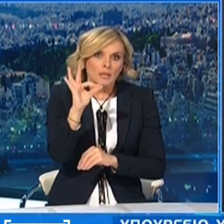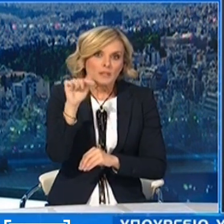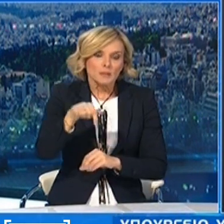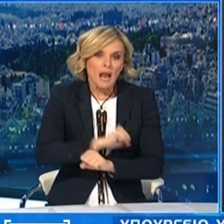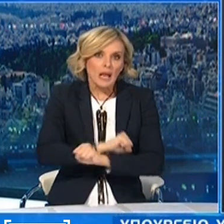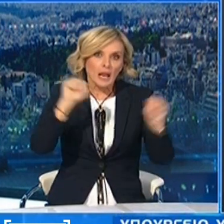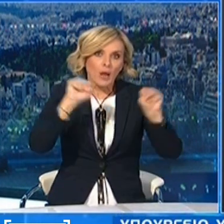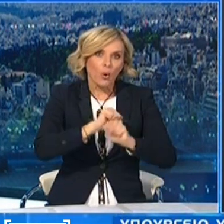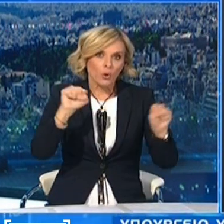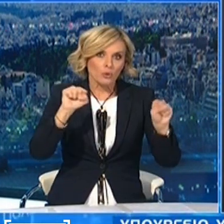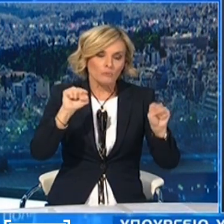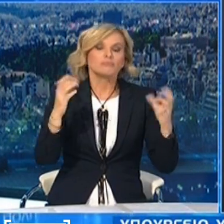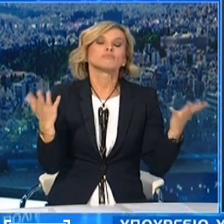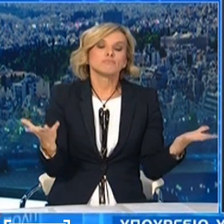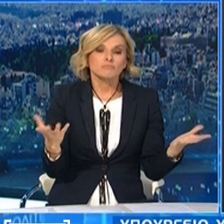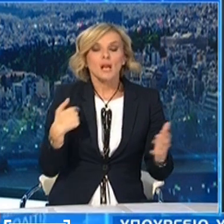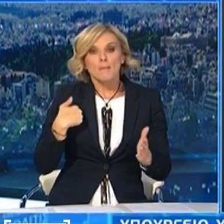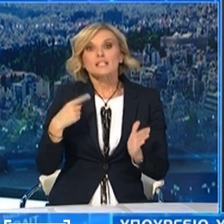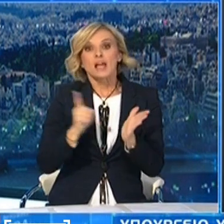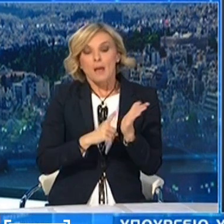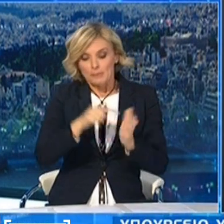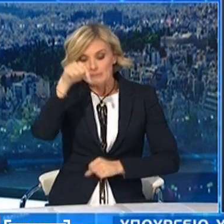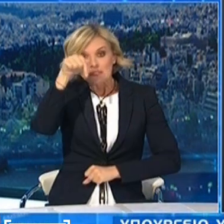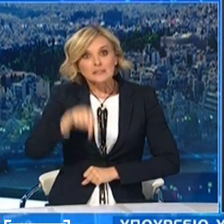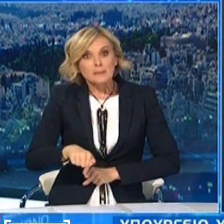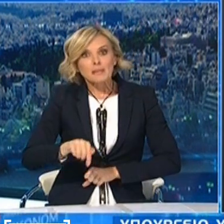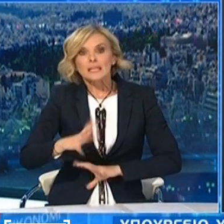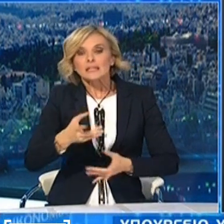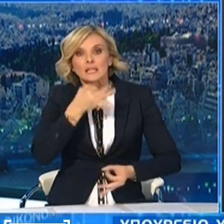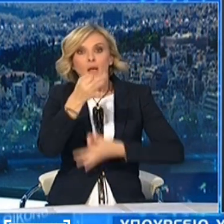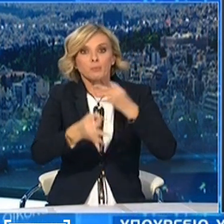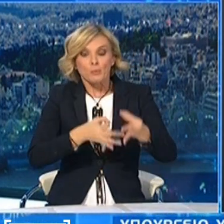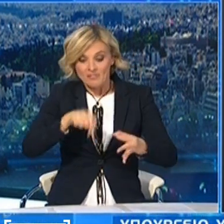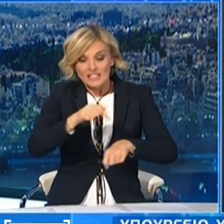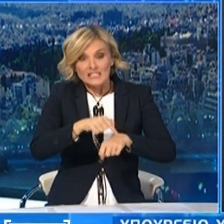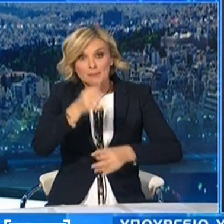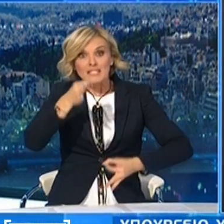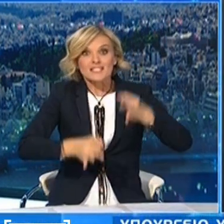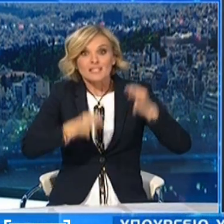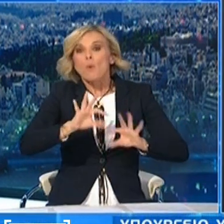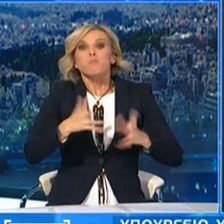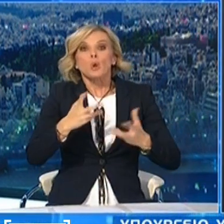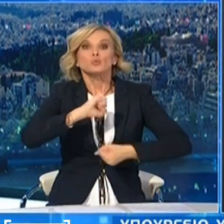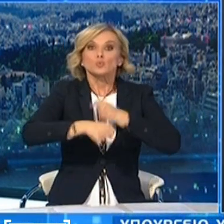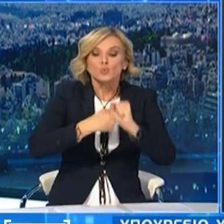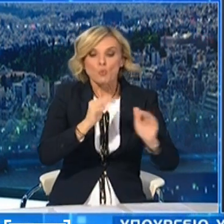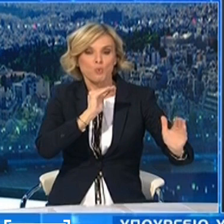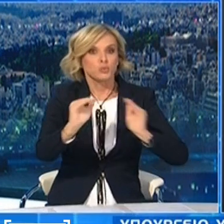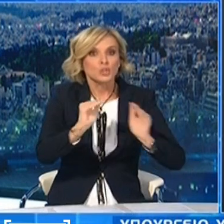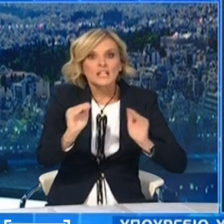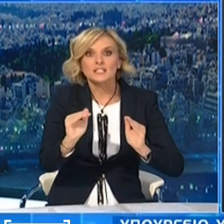ρεκόρ. Φανταστείτε λοιπόν ότι θα έπρεπε σήμερα, την ίδια ώρα που συζητάμε πώς μπορούμε να